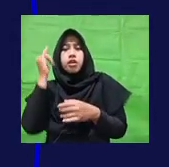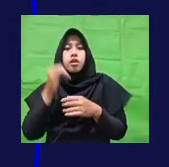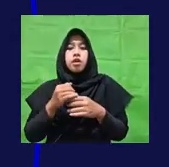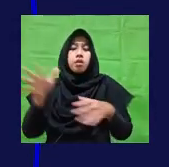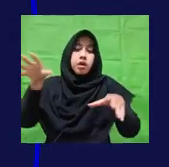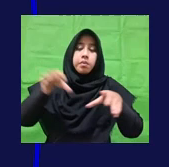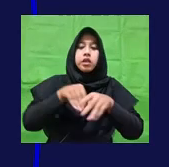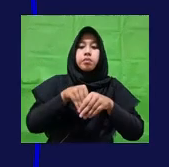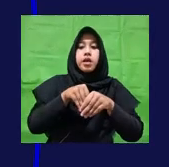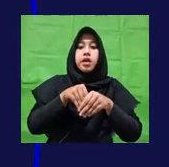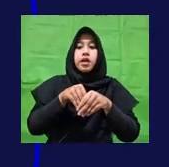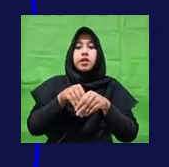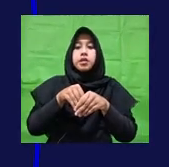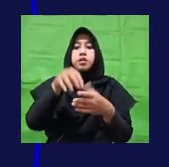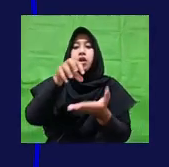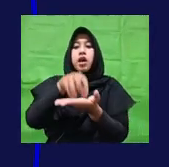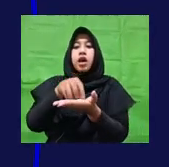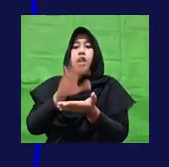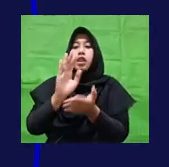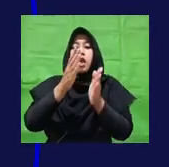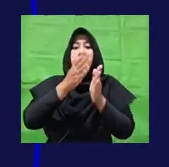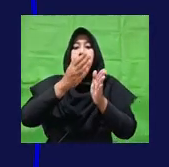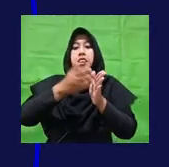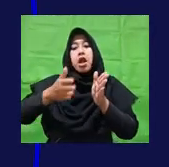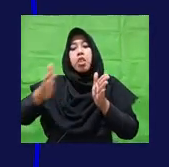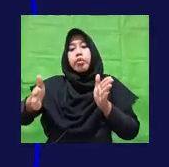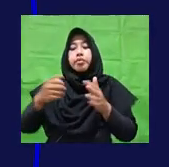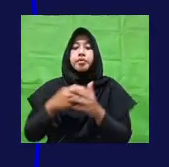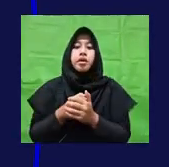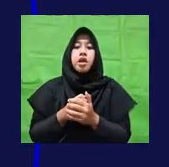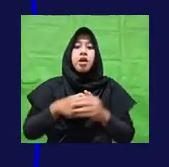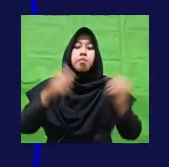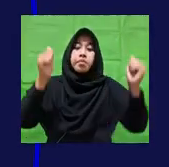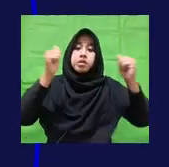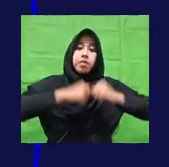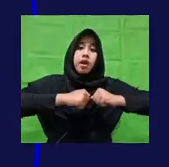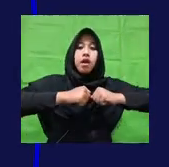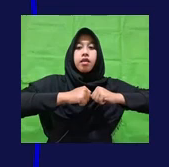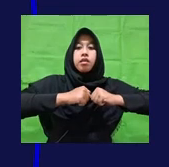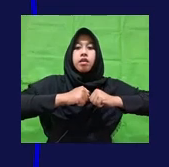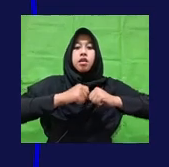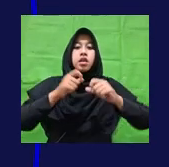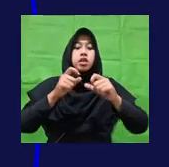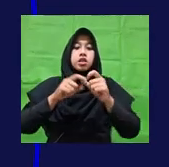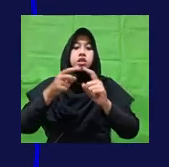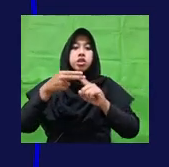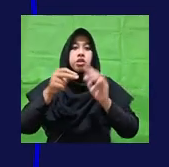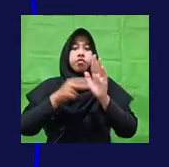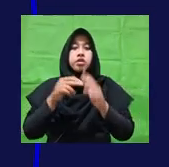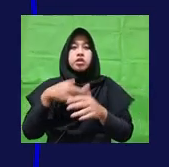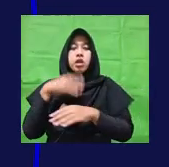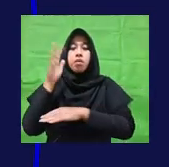dalam keberadaan yang tidak teratur. Bersepakat dengan Stevenson, saya memaparkan bahwa